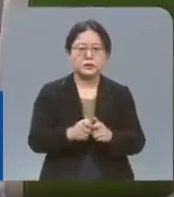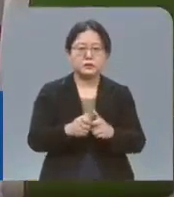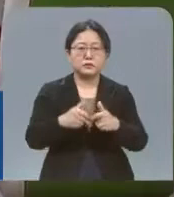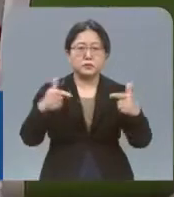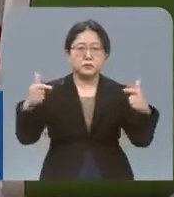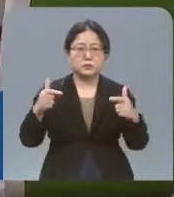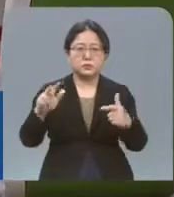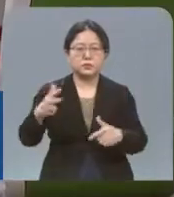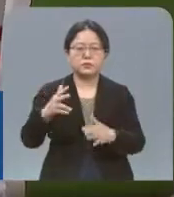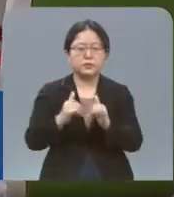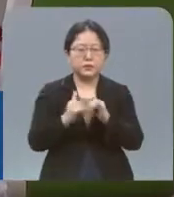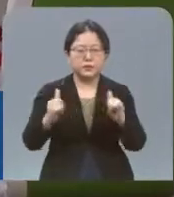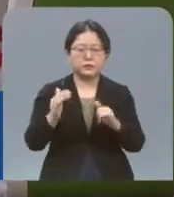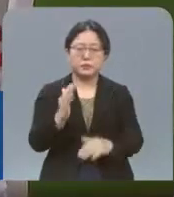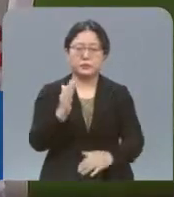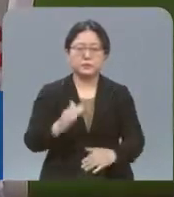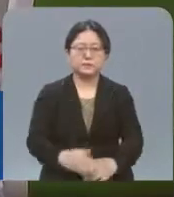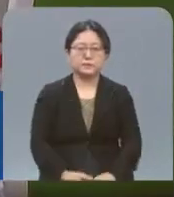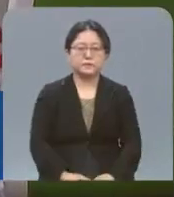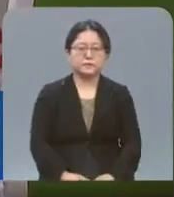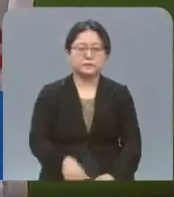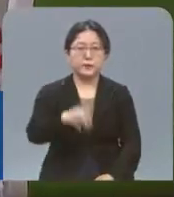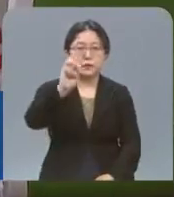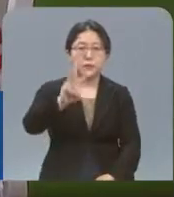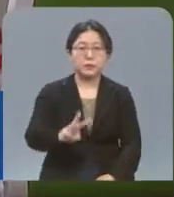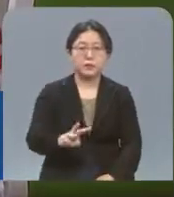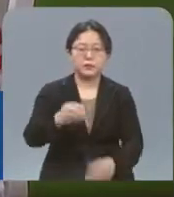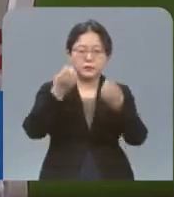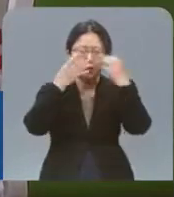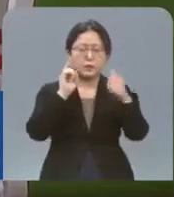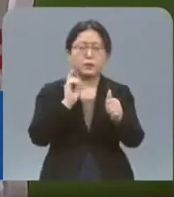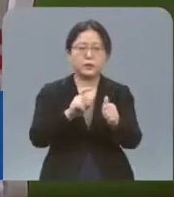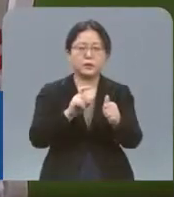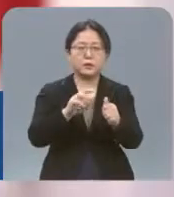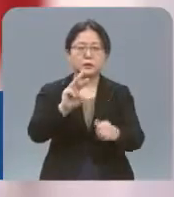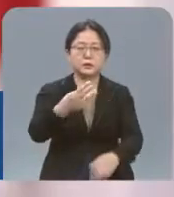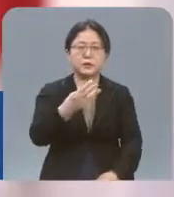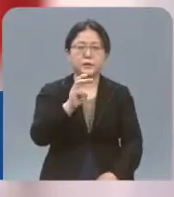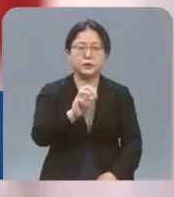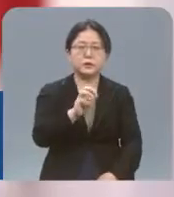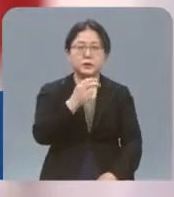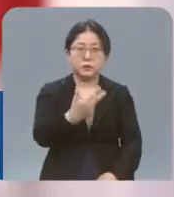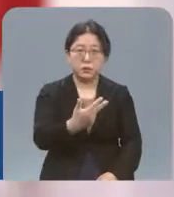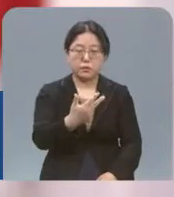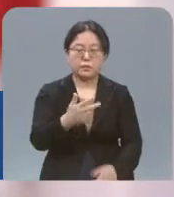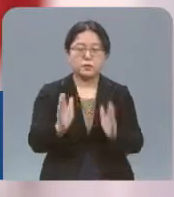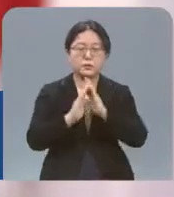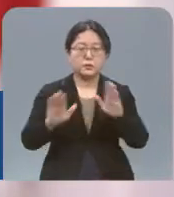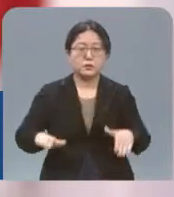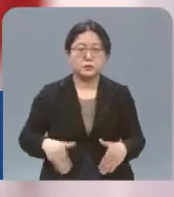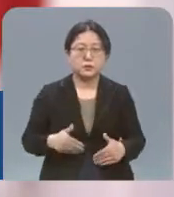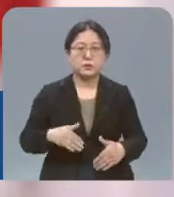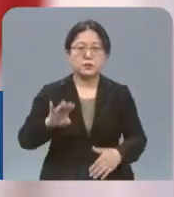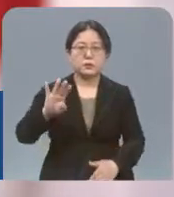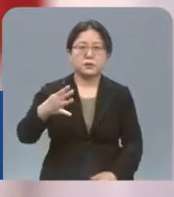만에 700명대를 기록했습니다. 광주에서는 신규 확진자가 337명이 나왔고